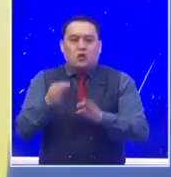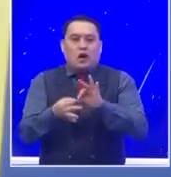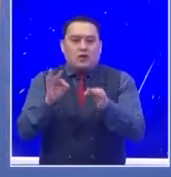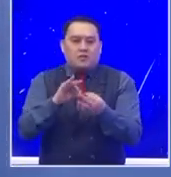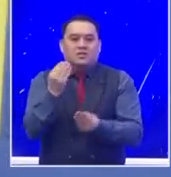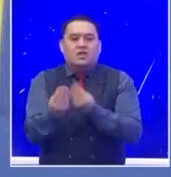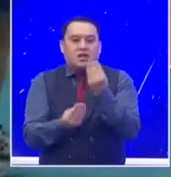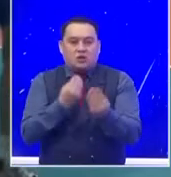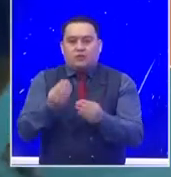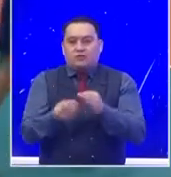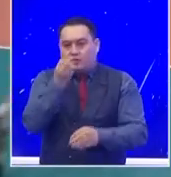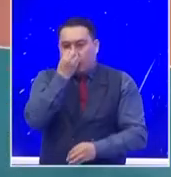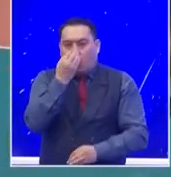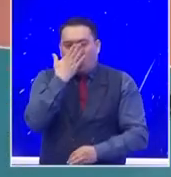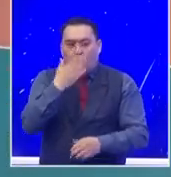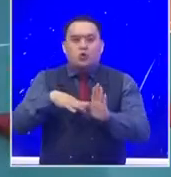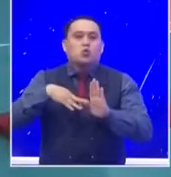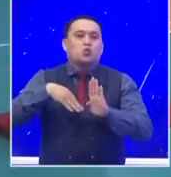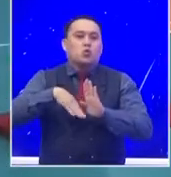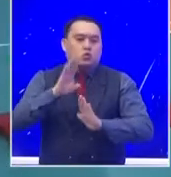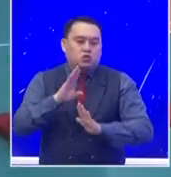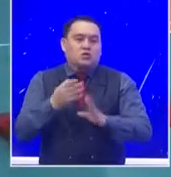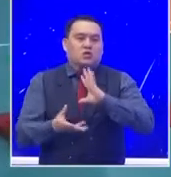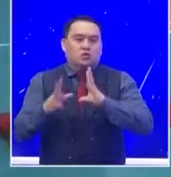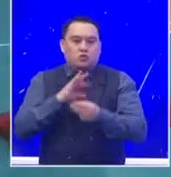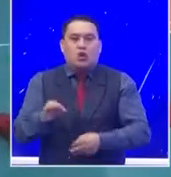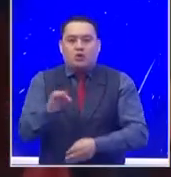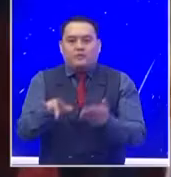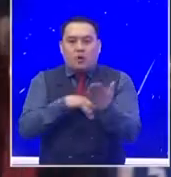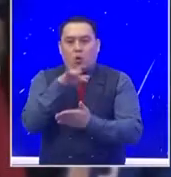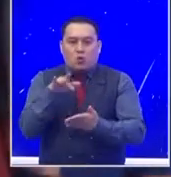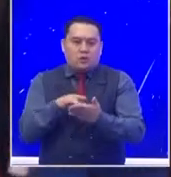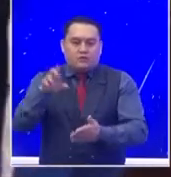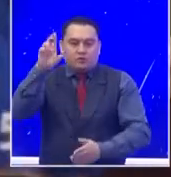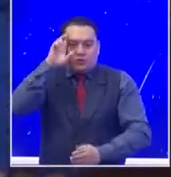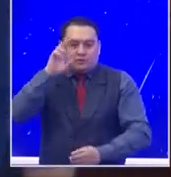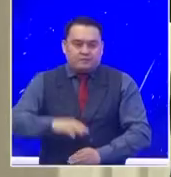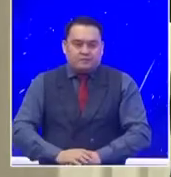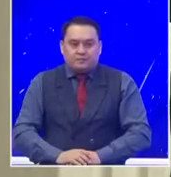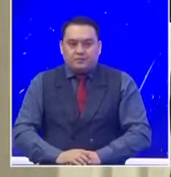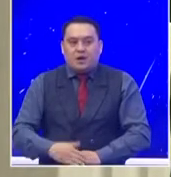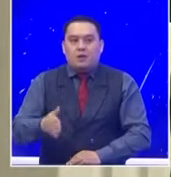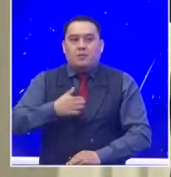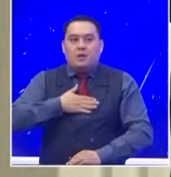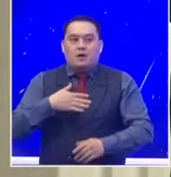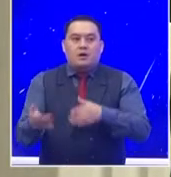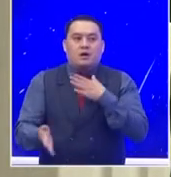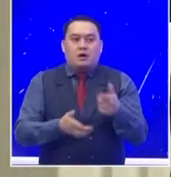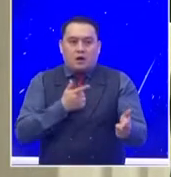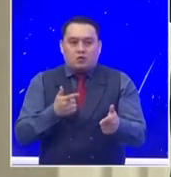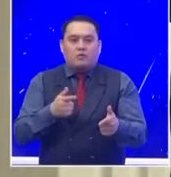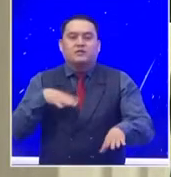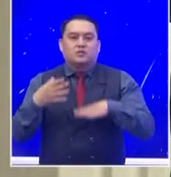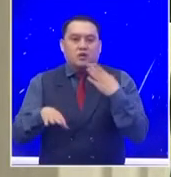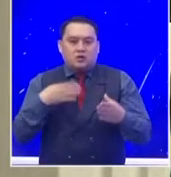играх в токио это лучший результат среди областей и городов страны и очень усердно вообще со